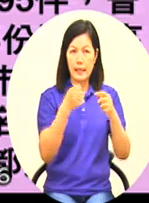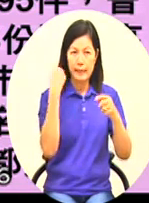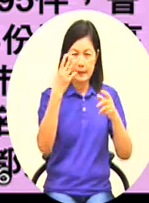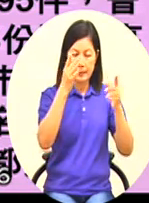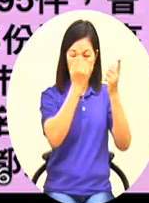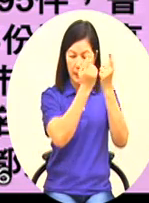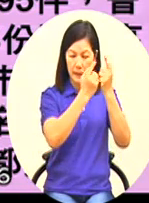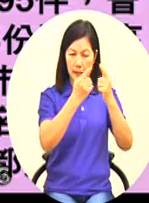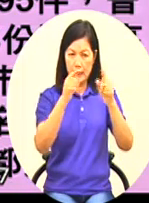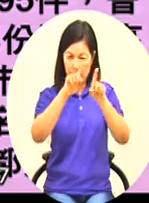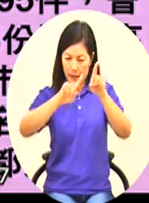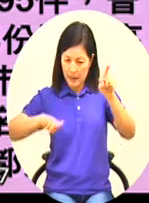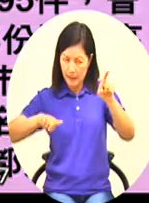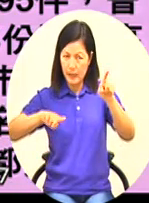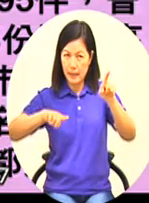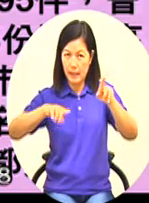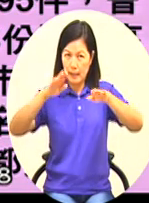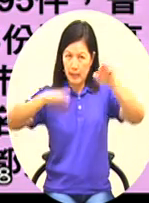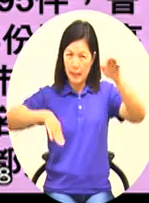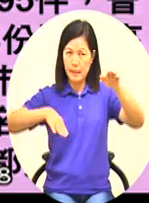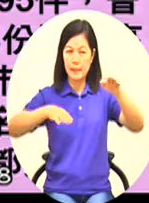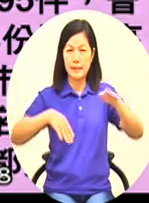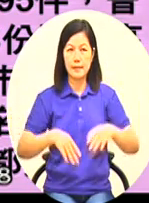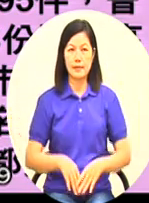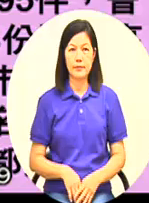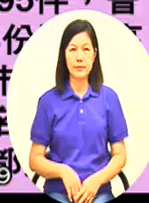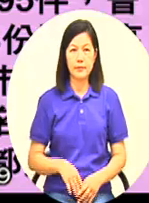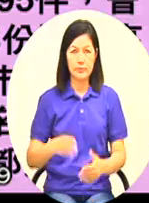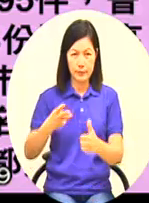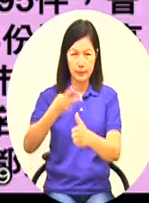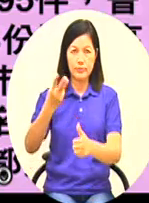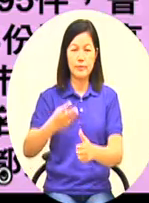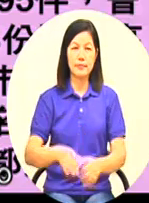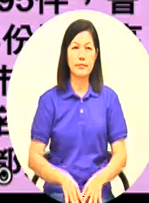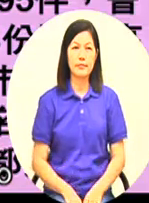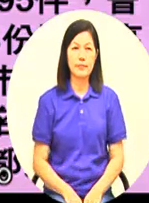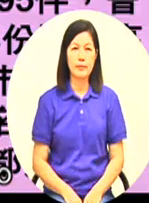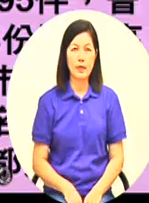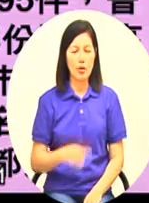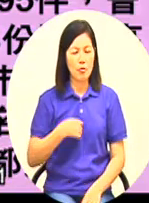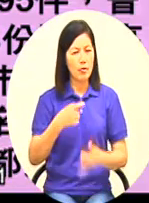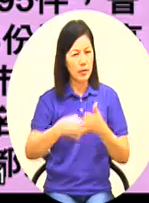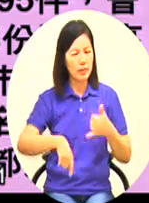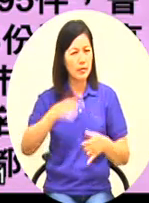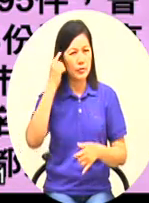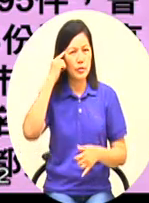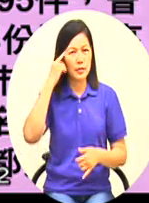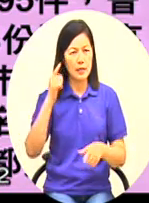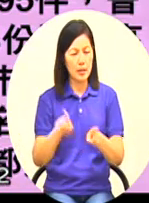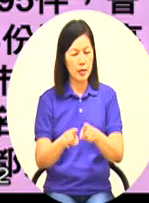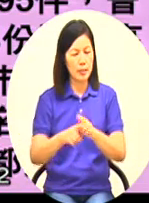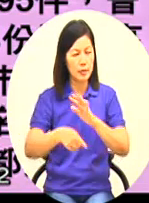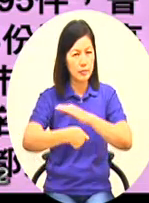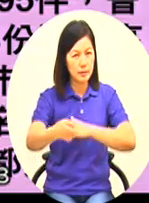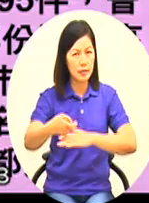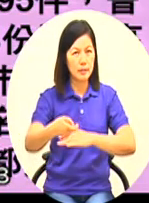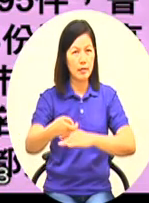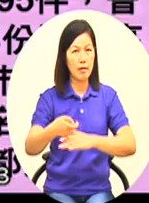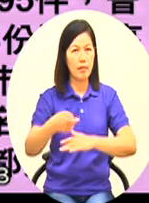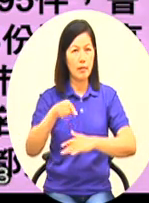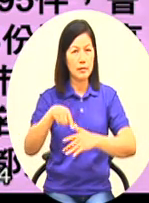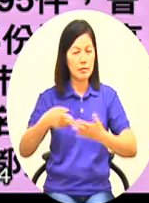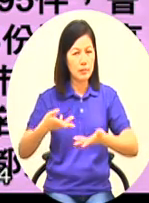哦，排名是6都的第三名。那本席是觉得说，我们的普通窃盗案哦的件